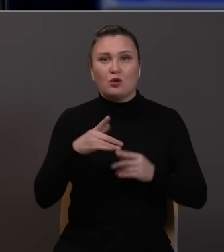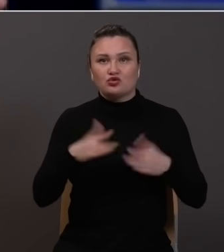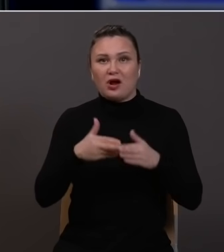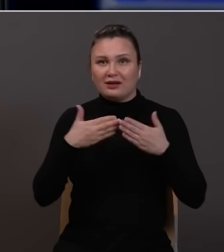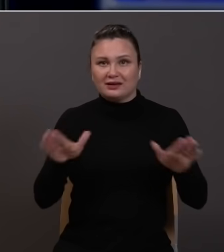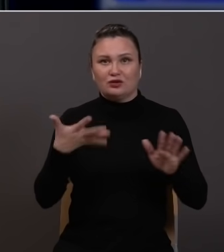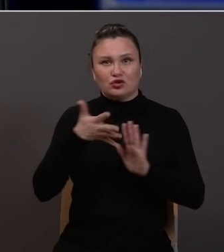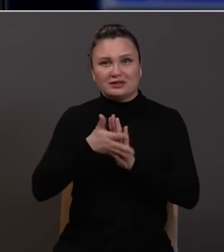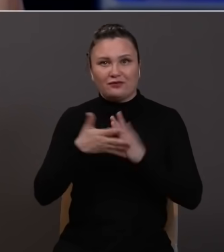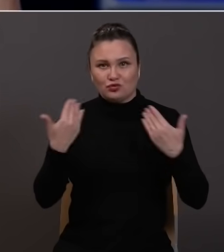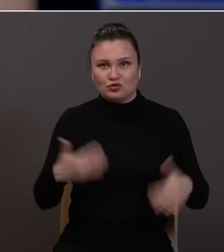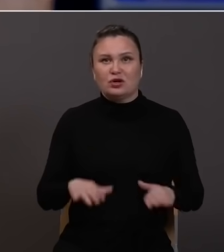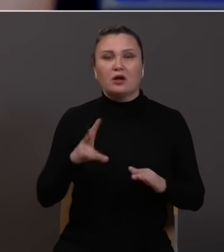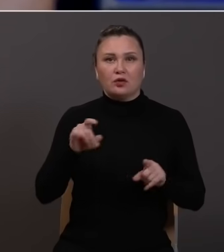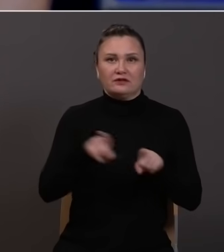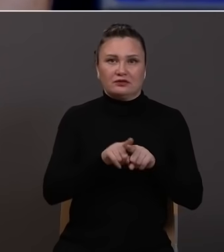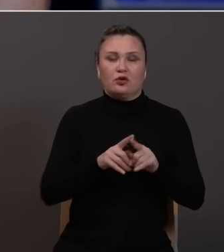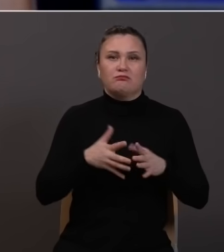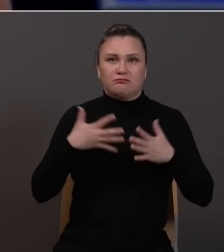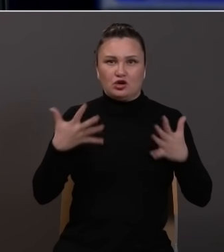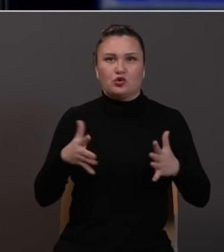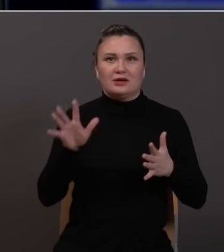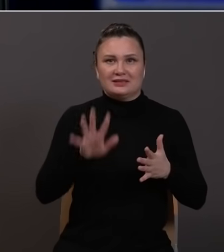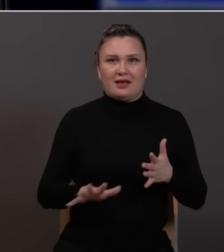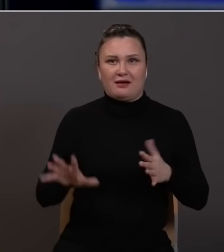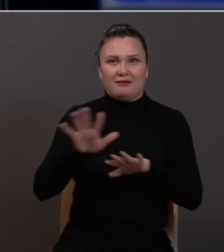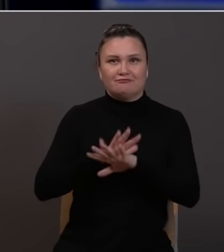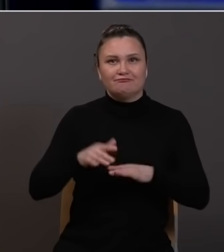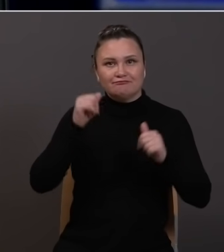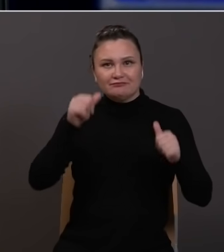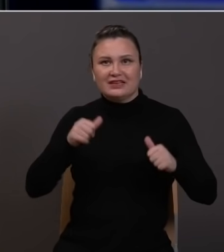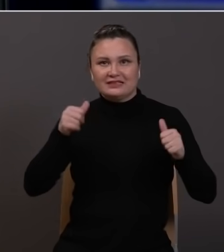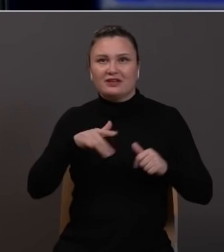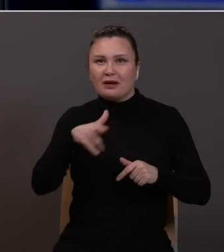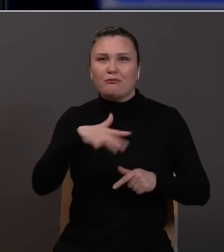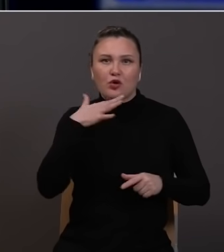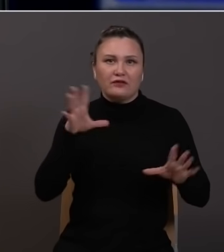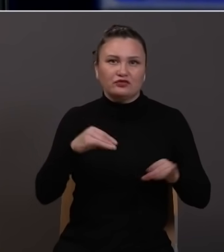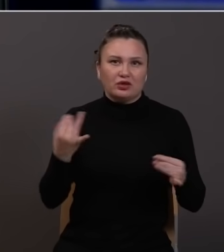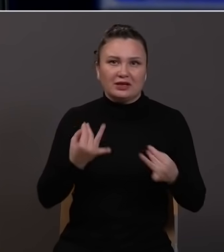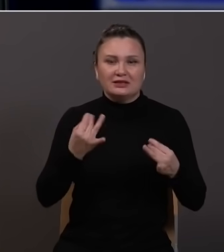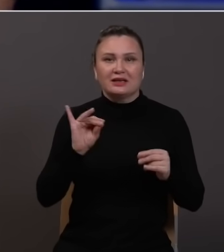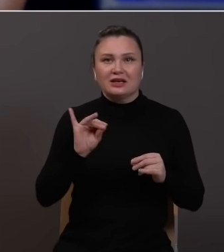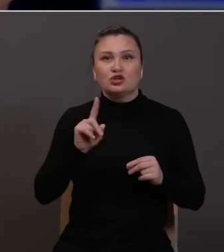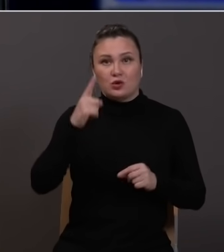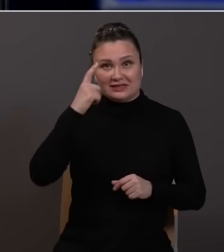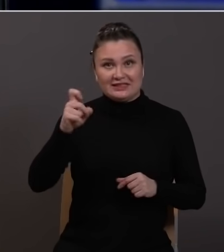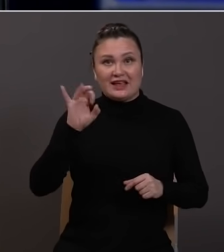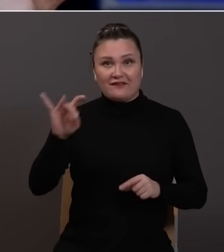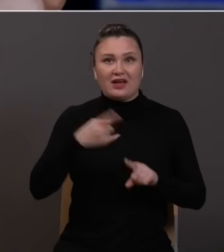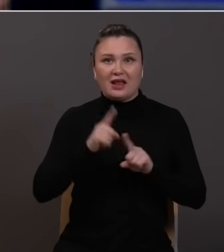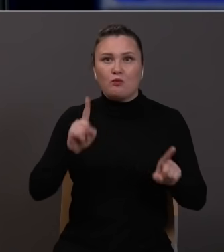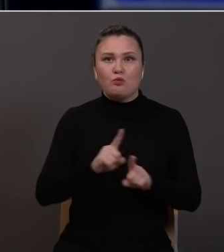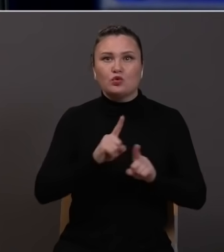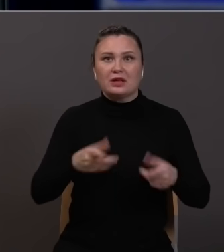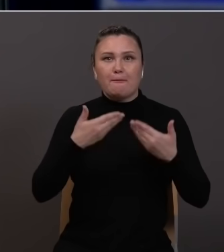открытость, исследовательность, до сих пор является большим серым пятном, где куча всего интересного. И как я называю, что север – это музей